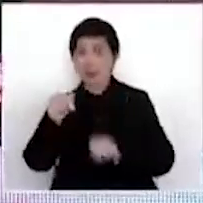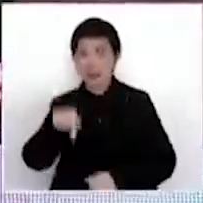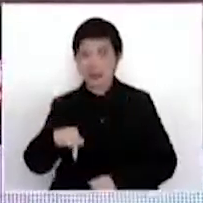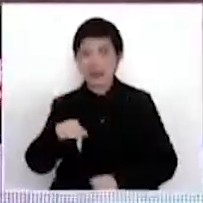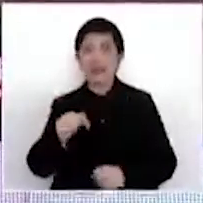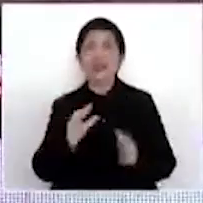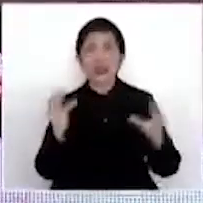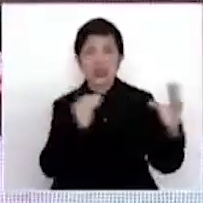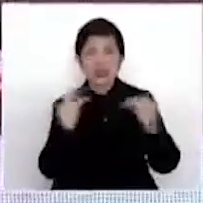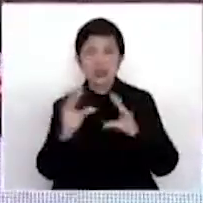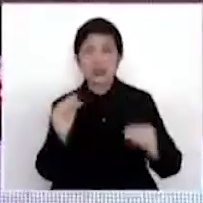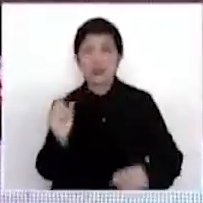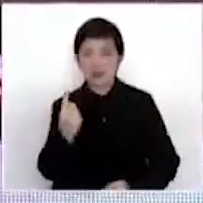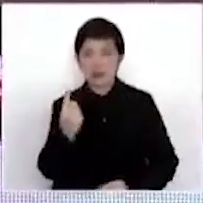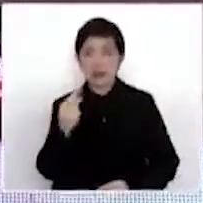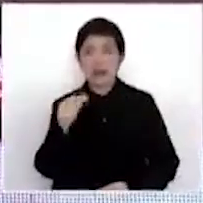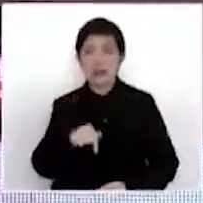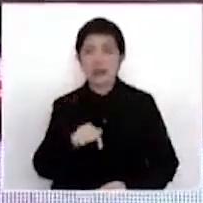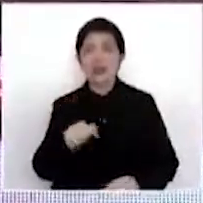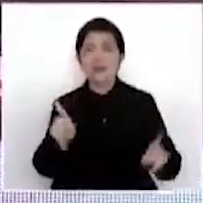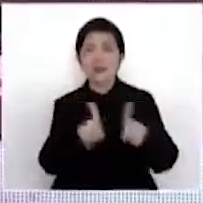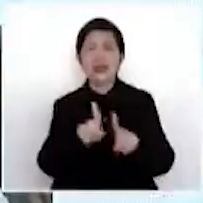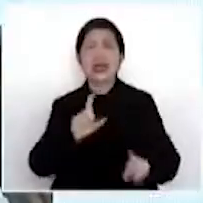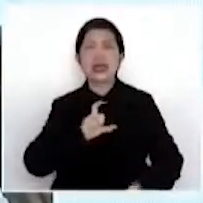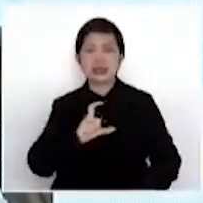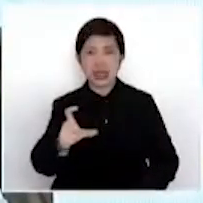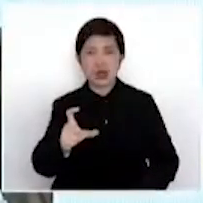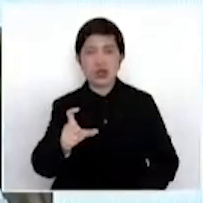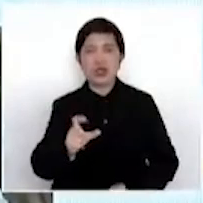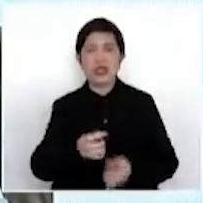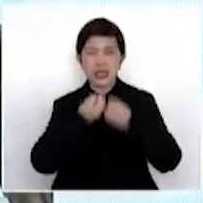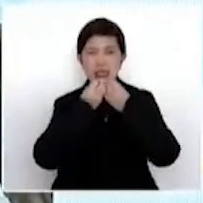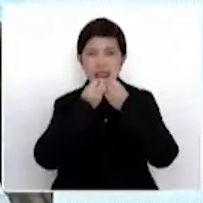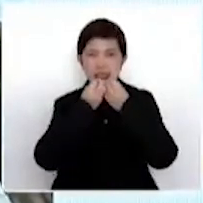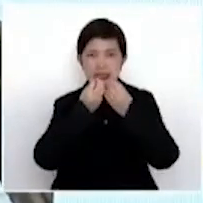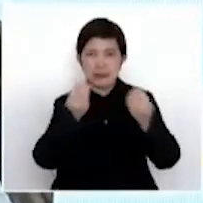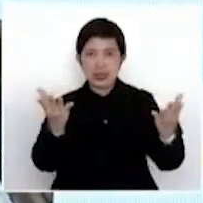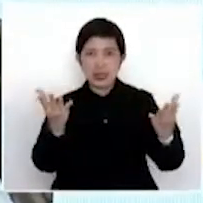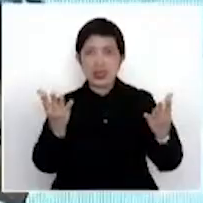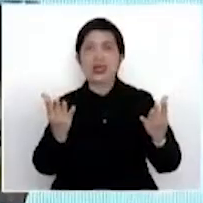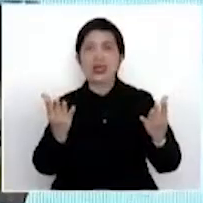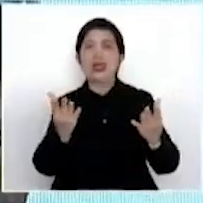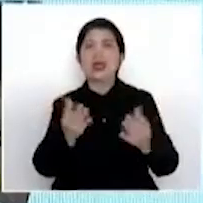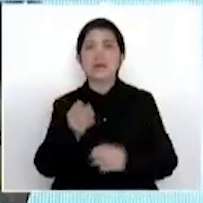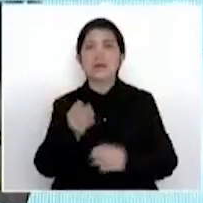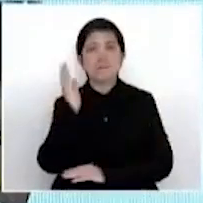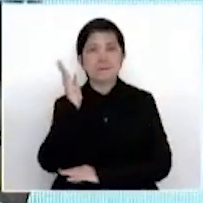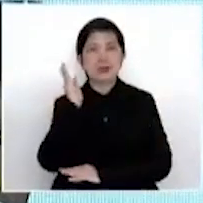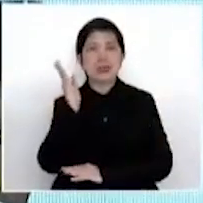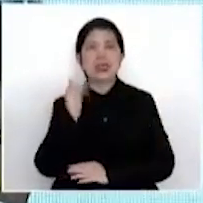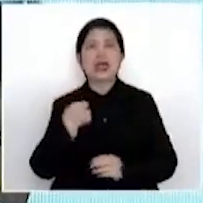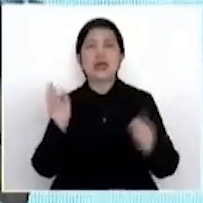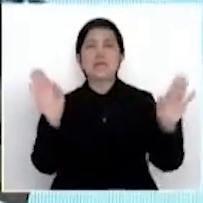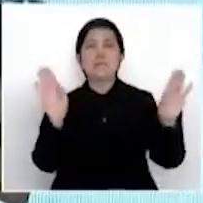di debat pertama kali ini di mana para pasangan calon akan menyampaikan pernyataan penutup dan dapat